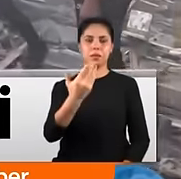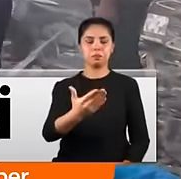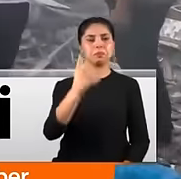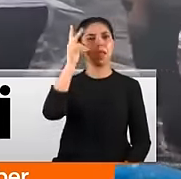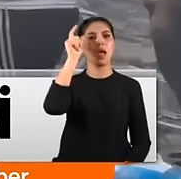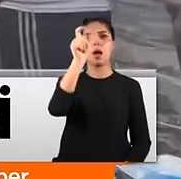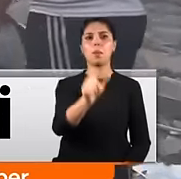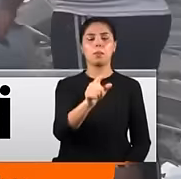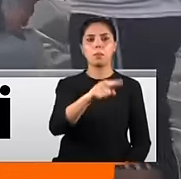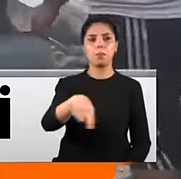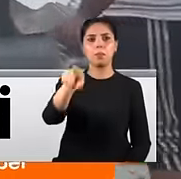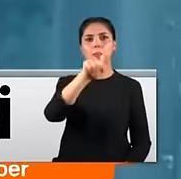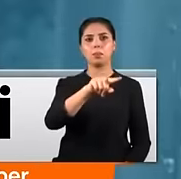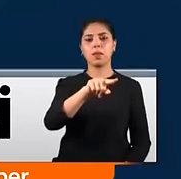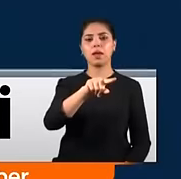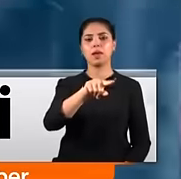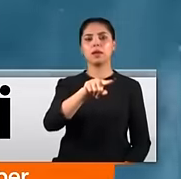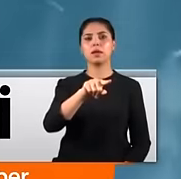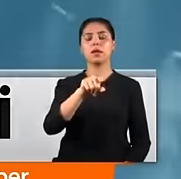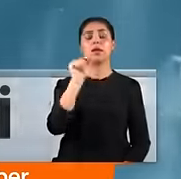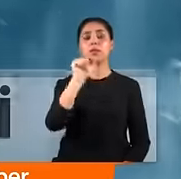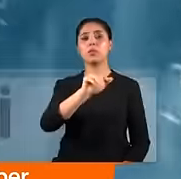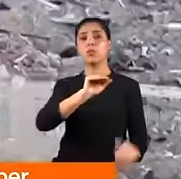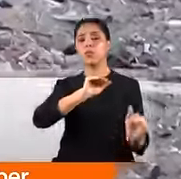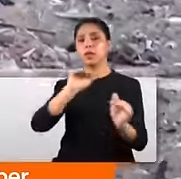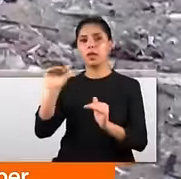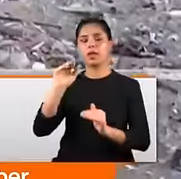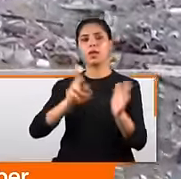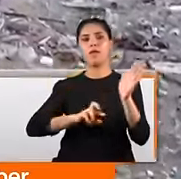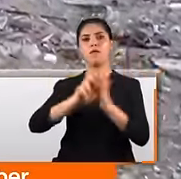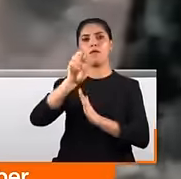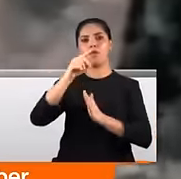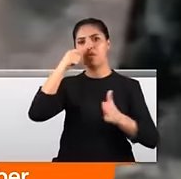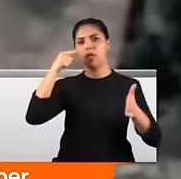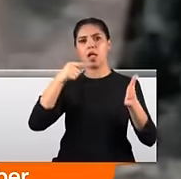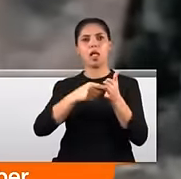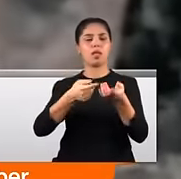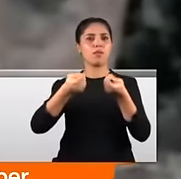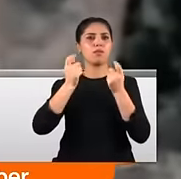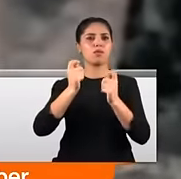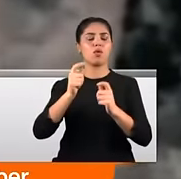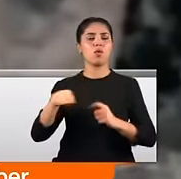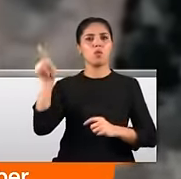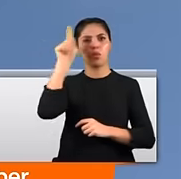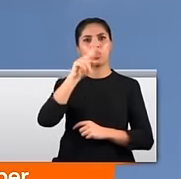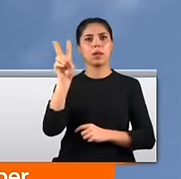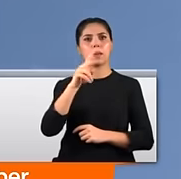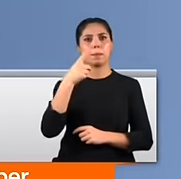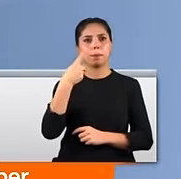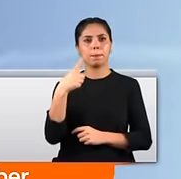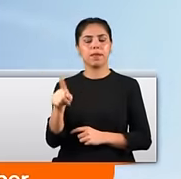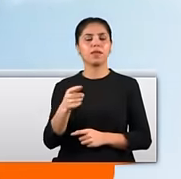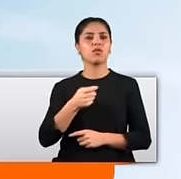Washington'un Tel Aviv'e verdiği mühimmatın yarısı güdümsüz füze, yani nokta atış yapılması imkansız. Bu da 20 bine dayanan